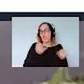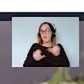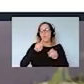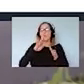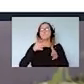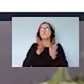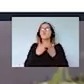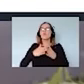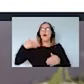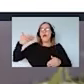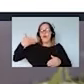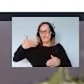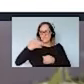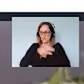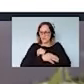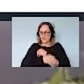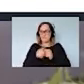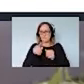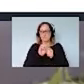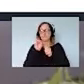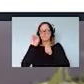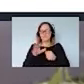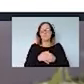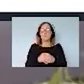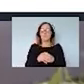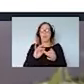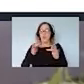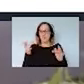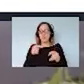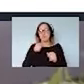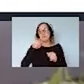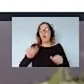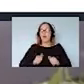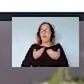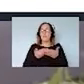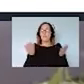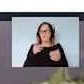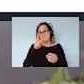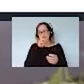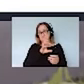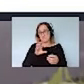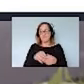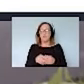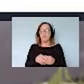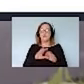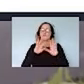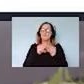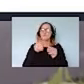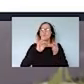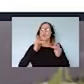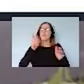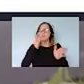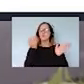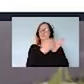akademickim. Ja zresztą wrzucę Państwu również link do tego. I wszystkie linki będą w prezentacji,